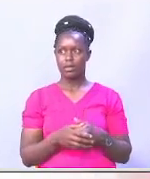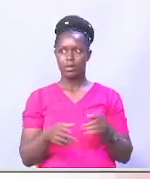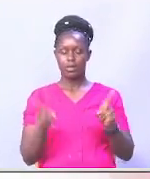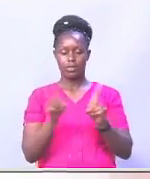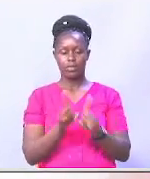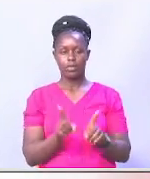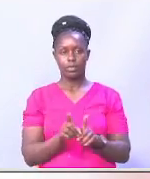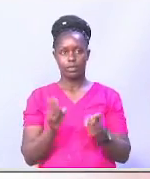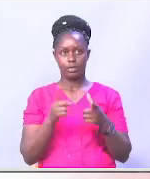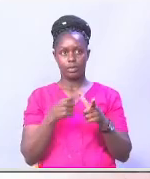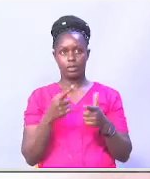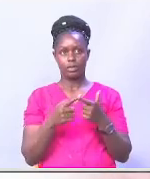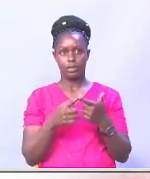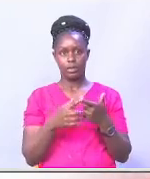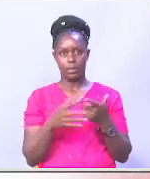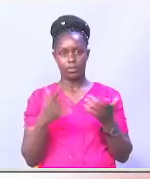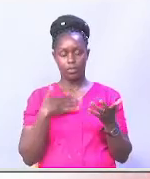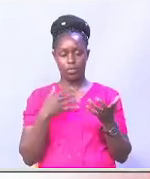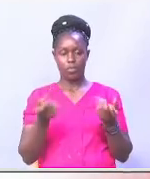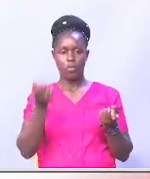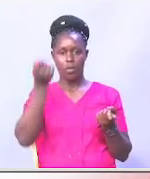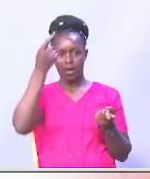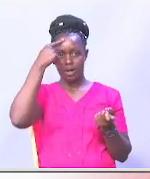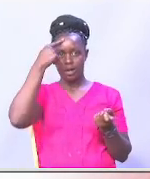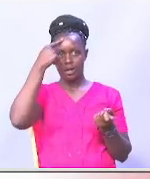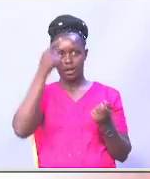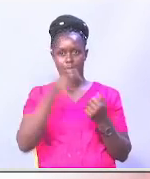rais ambaye anaelewa hivyo.